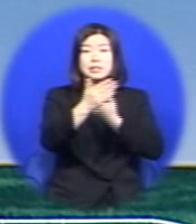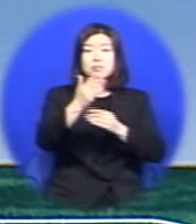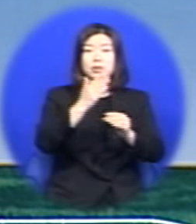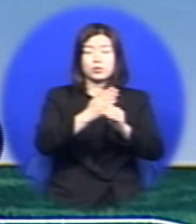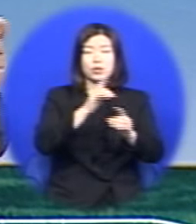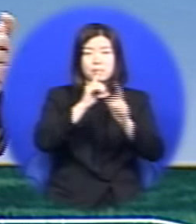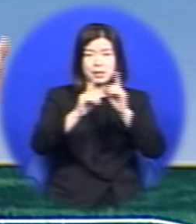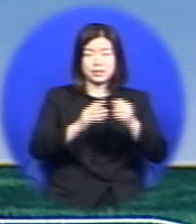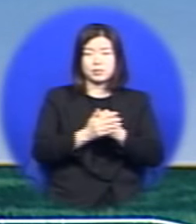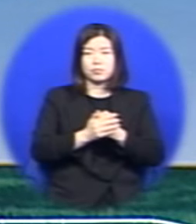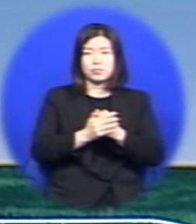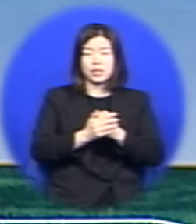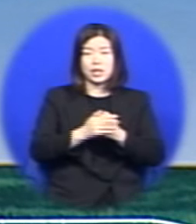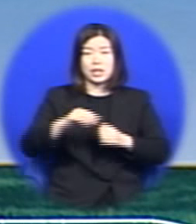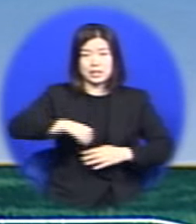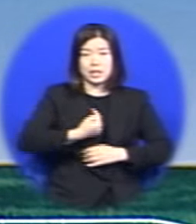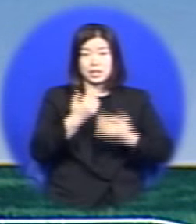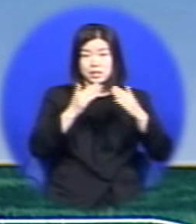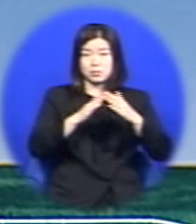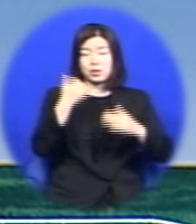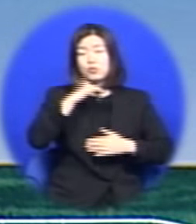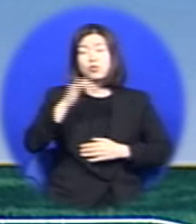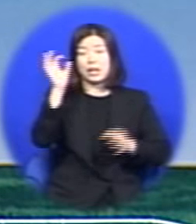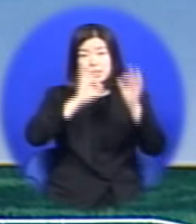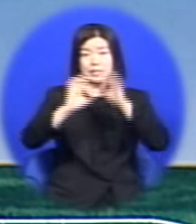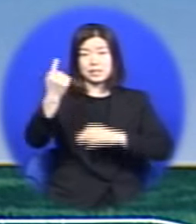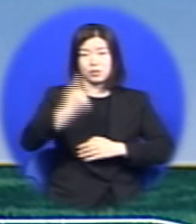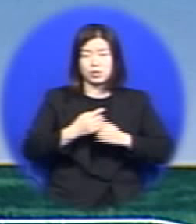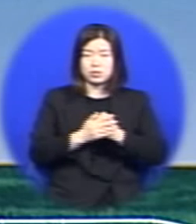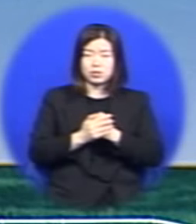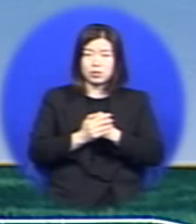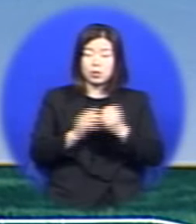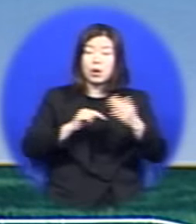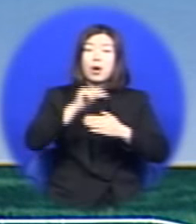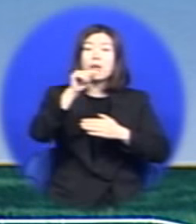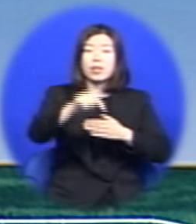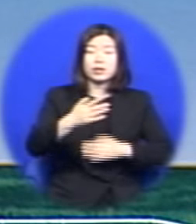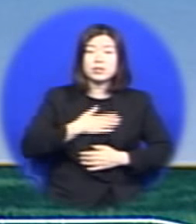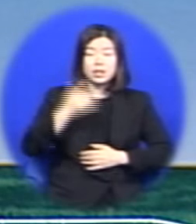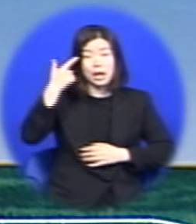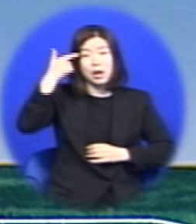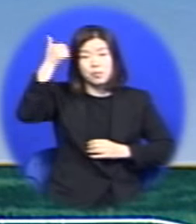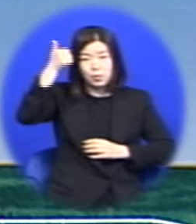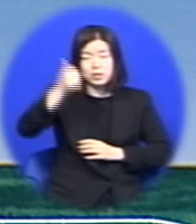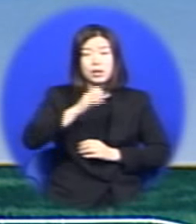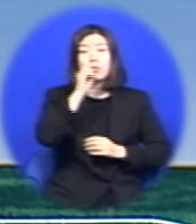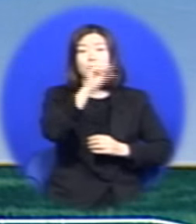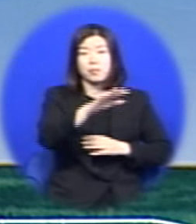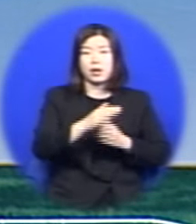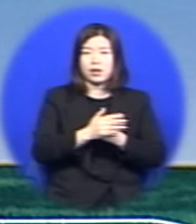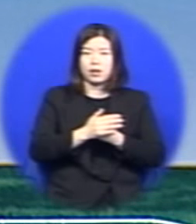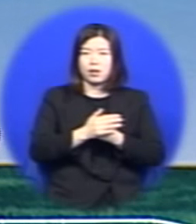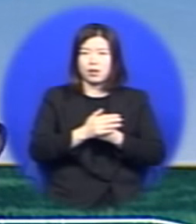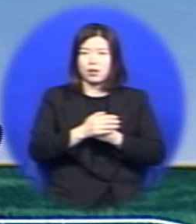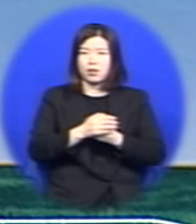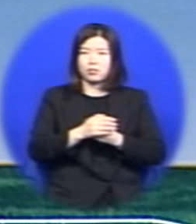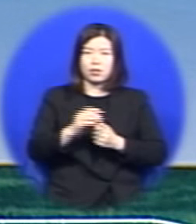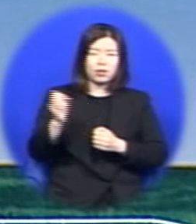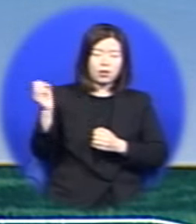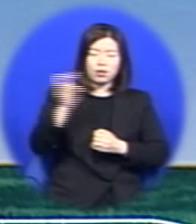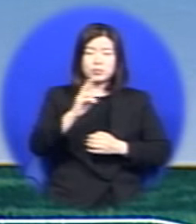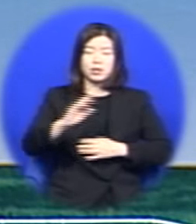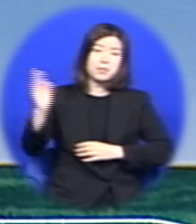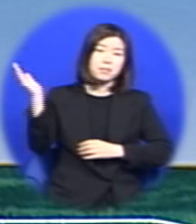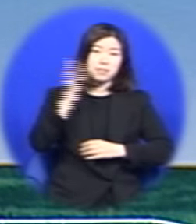날 사택에 누가 찾아오셨어요. 그래서 나가서 제가 목사라고 이야기를 했더니 다짜고짜 뺨을 때리더래요.